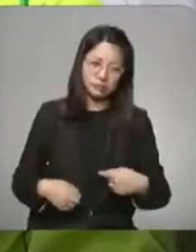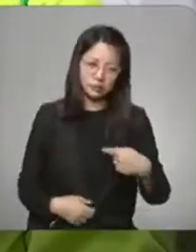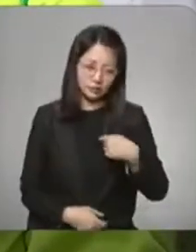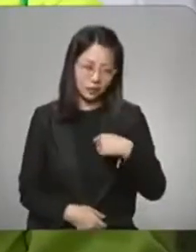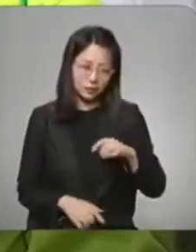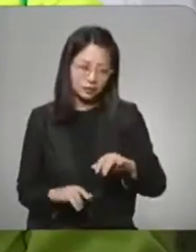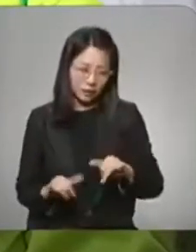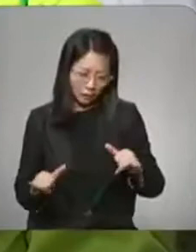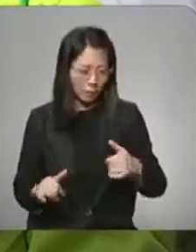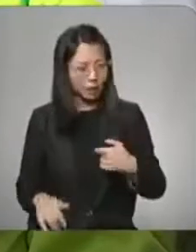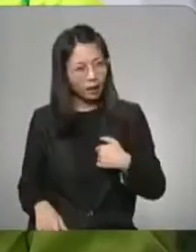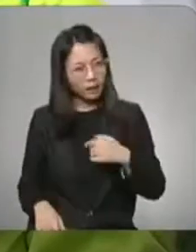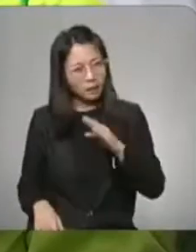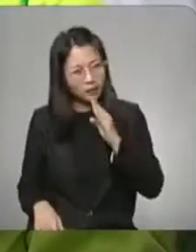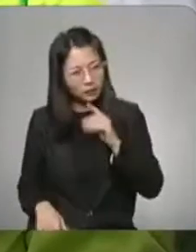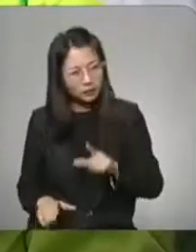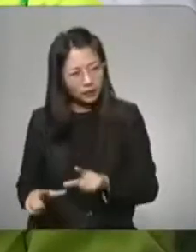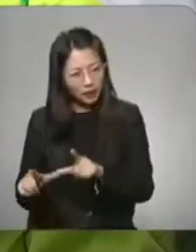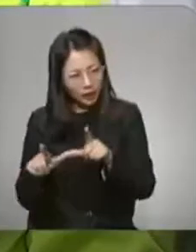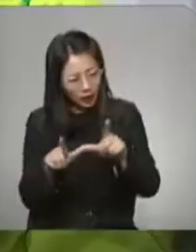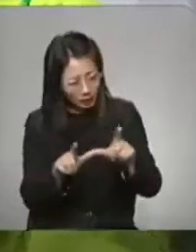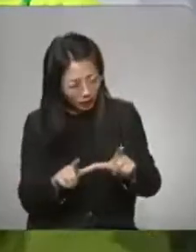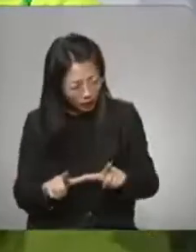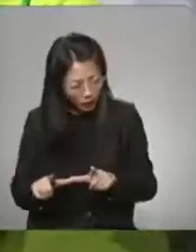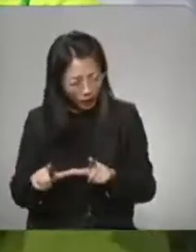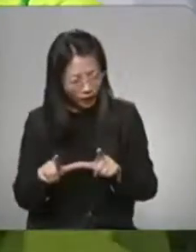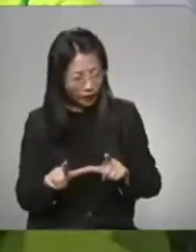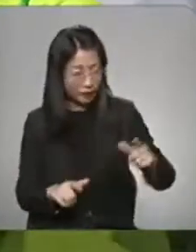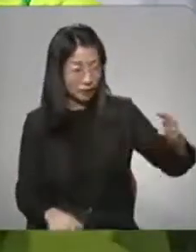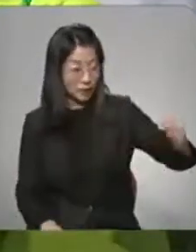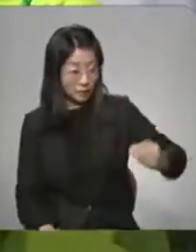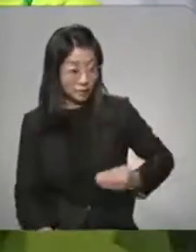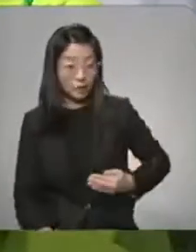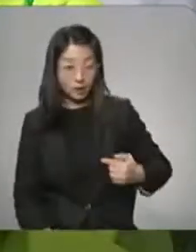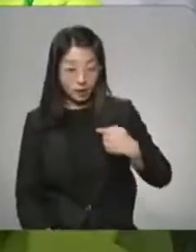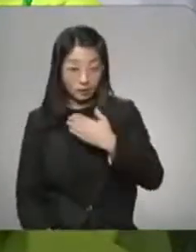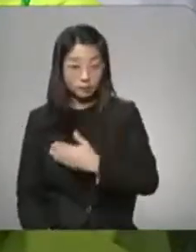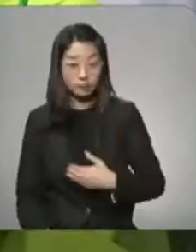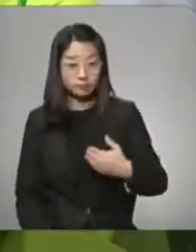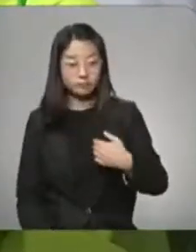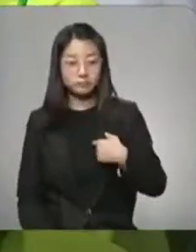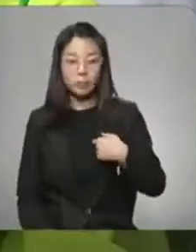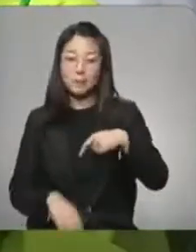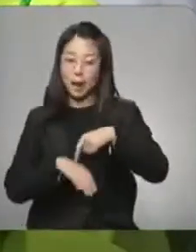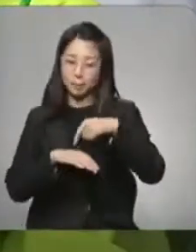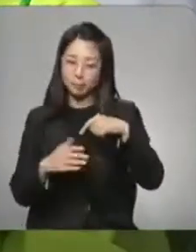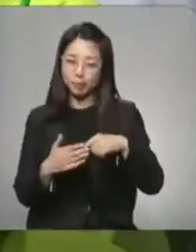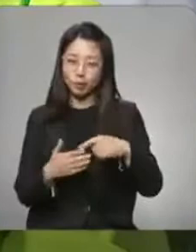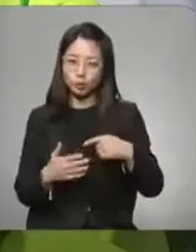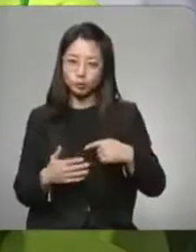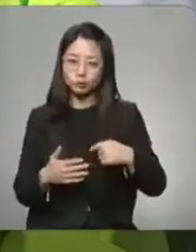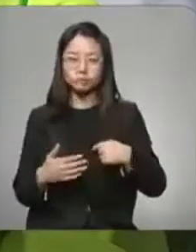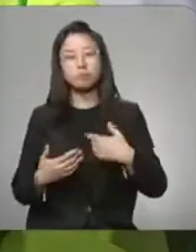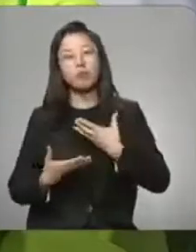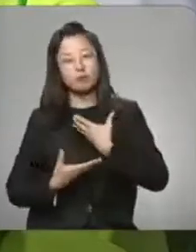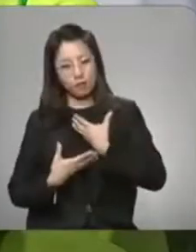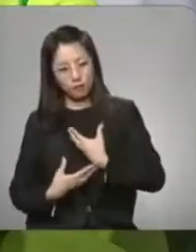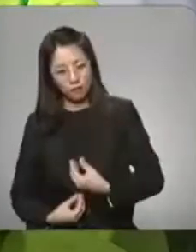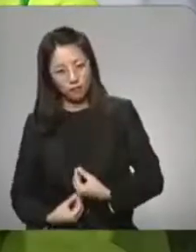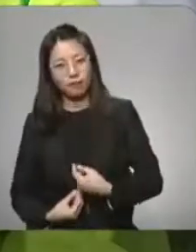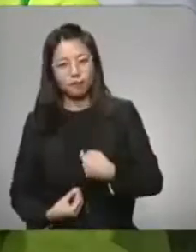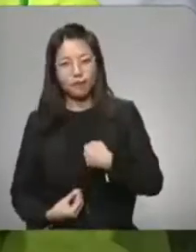그렇게 인간으로서 그 삶에 어떤 기증을 받고 나서는 제가 그 마음이 그